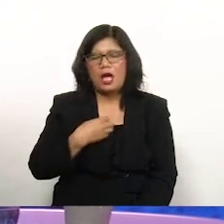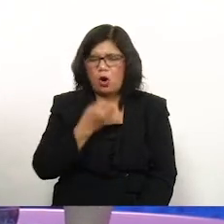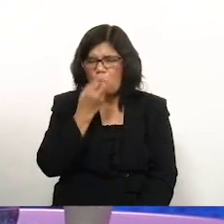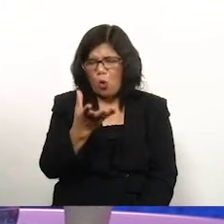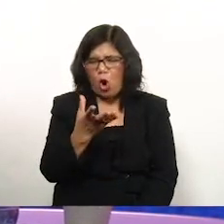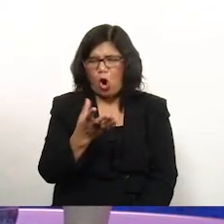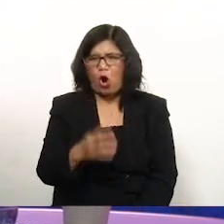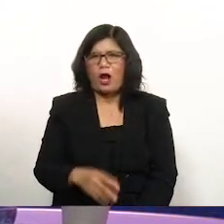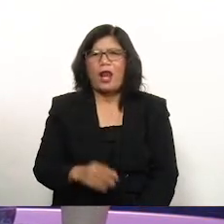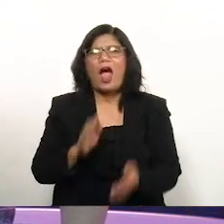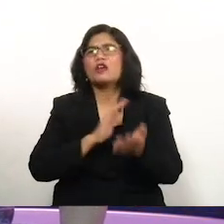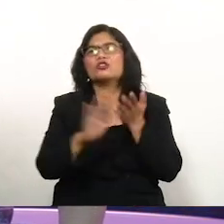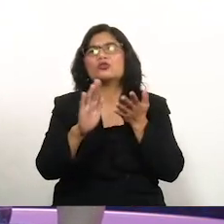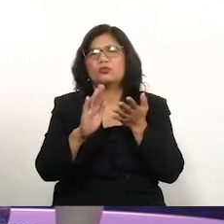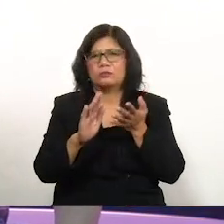adanya